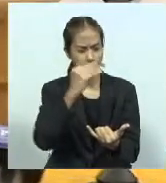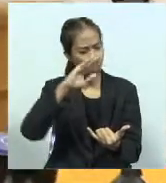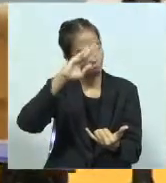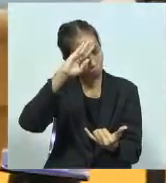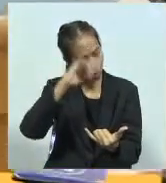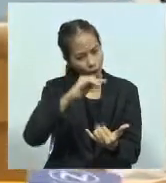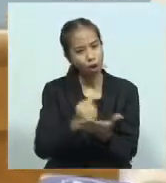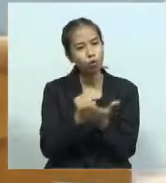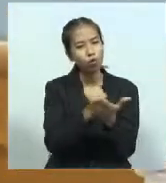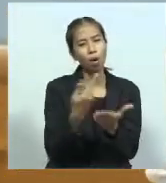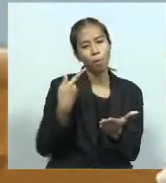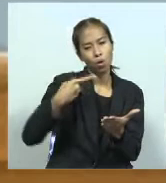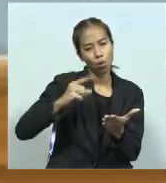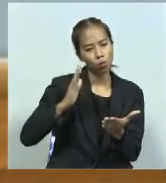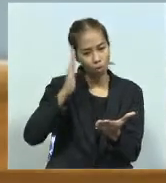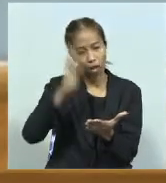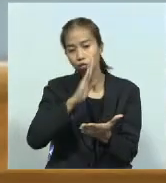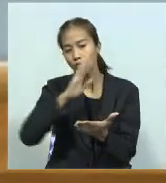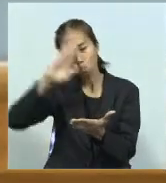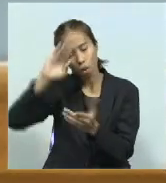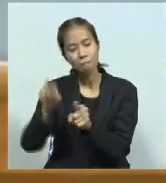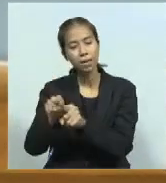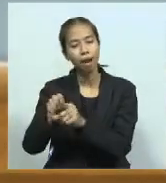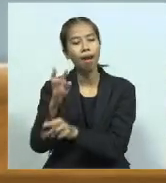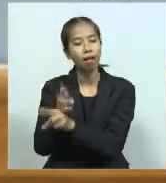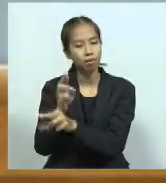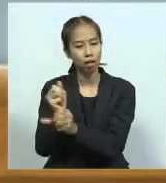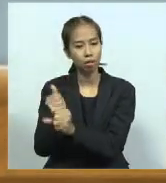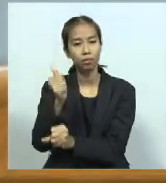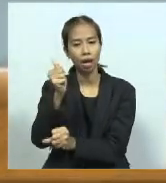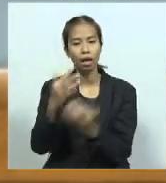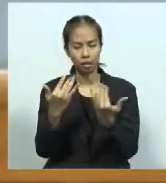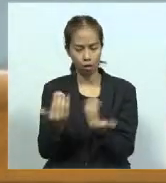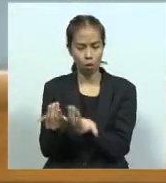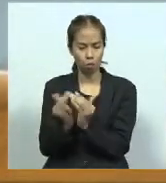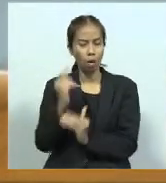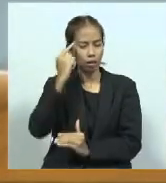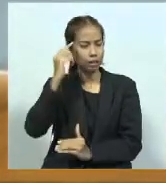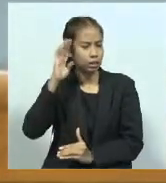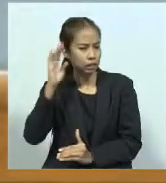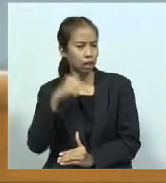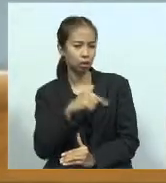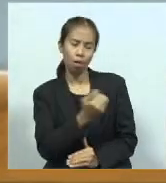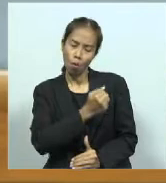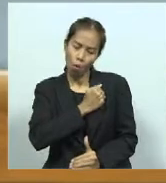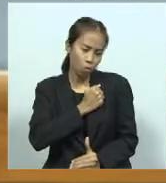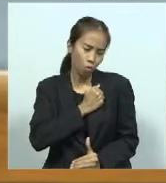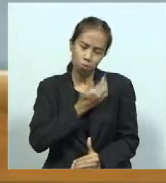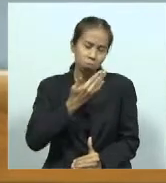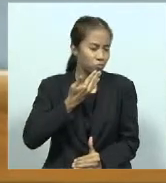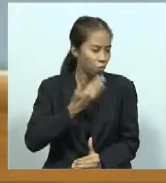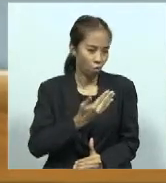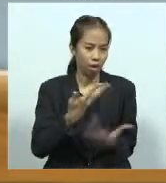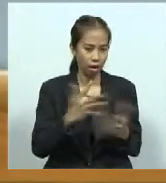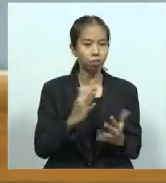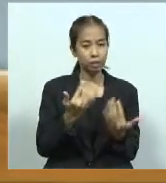าการเดียวกันอีกด้วยขณะที่ทางครอบครัวเชื่อว่าน้ำตาลสู้ถึงที่สุดแล้วอดทนมากและเก่งมากน้ำตาลค